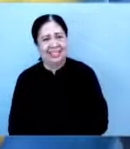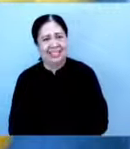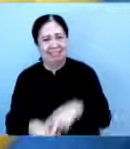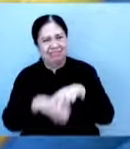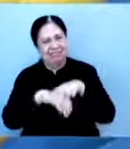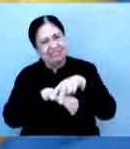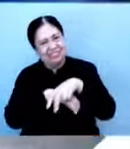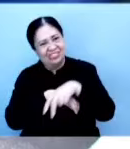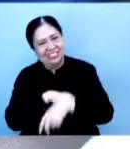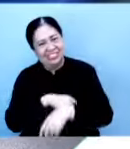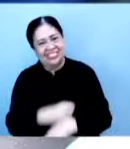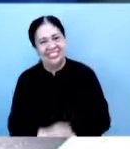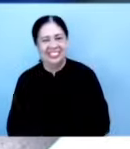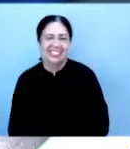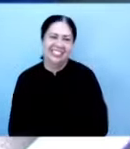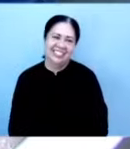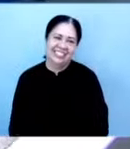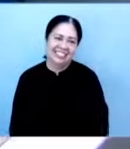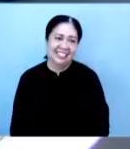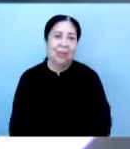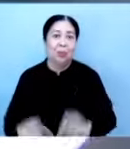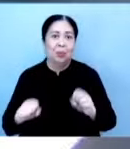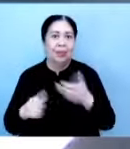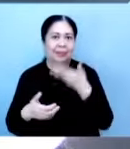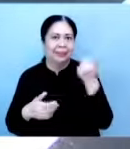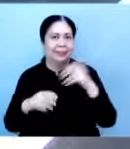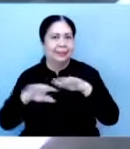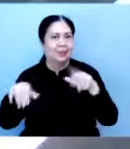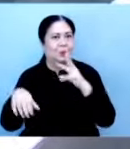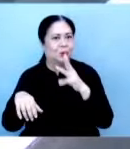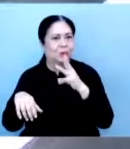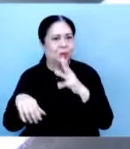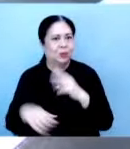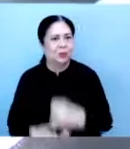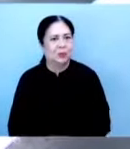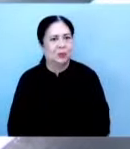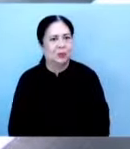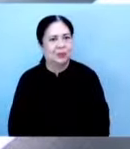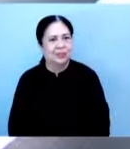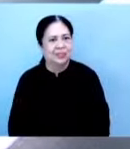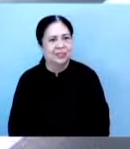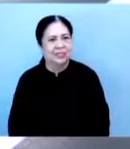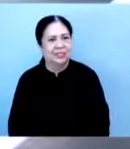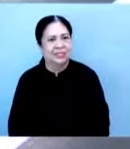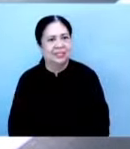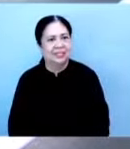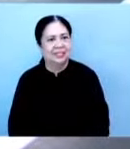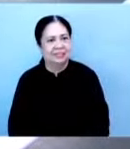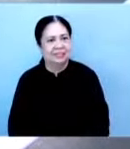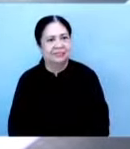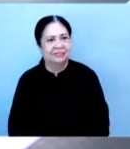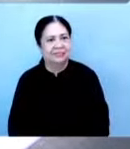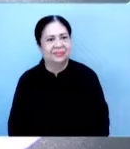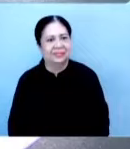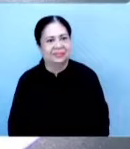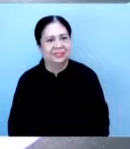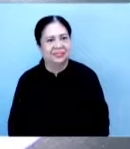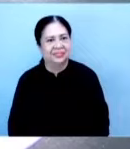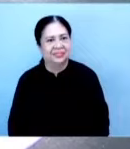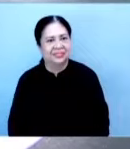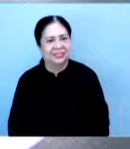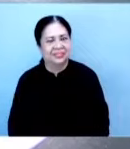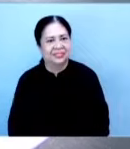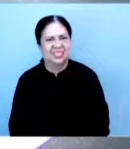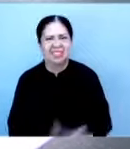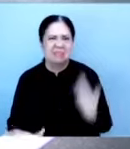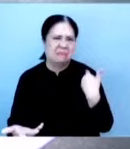swim pang swimwear din an para mas ma swab kasi nga naman nak pang out